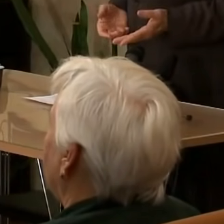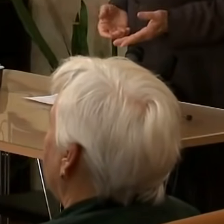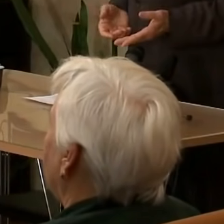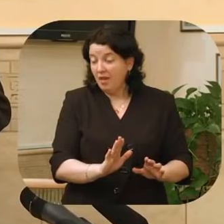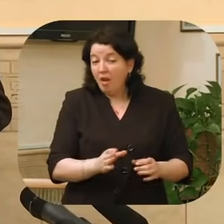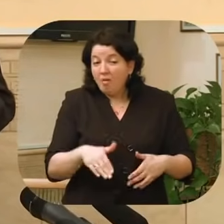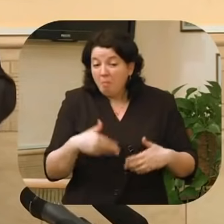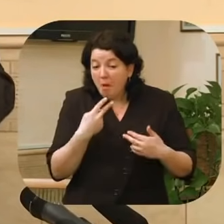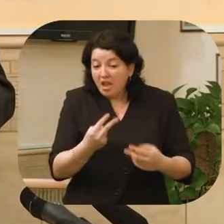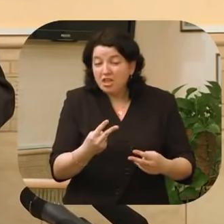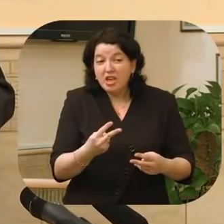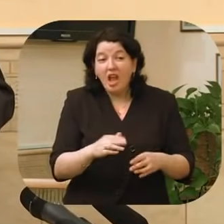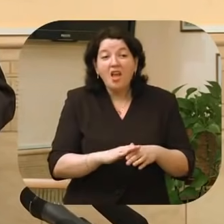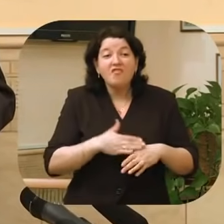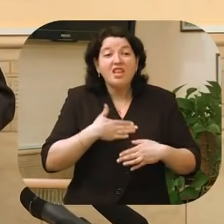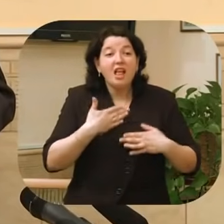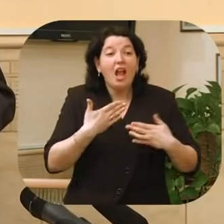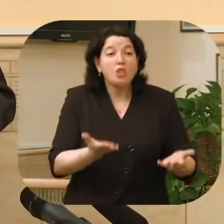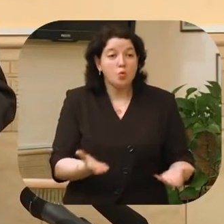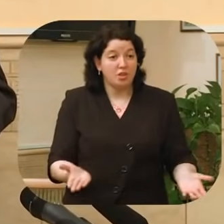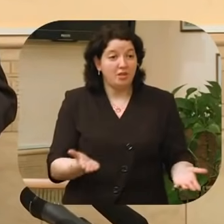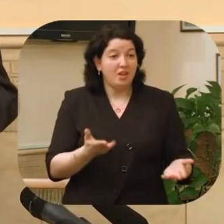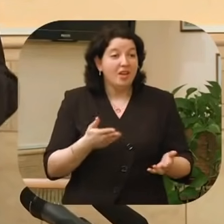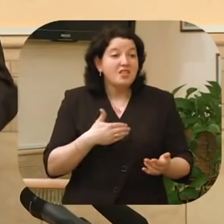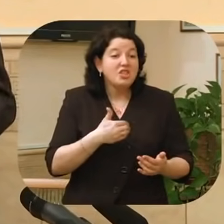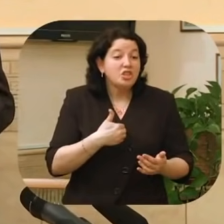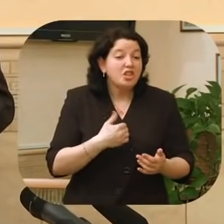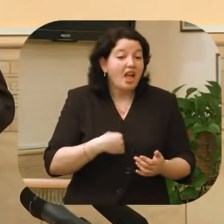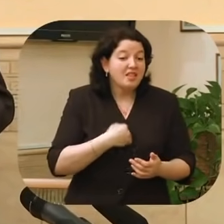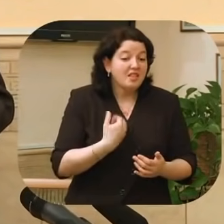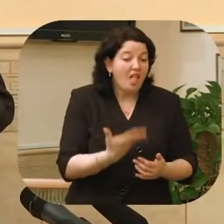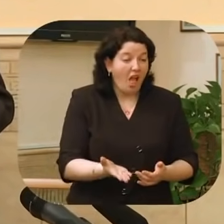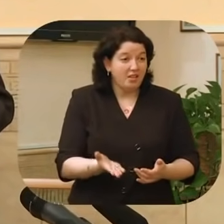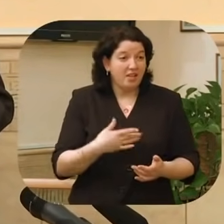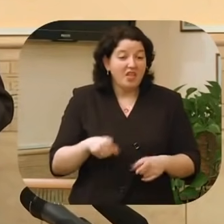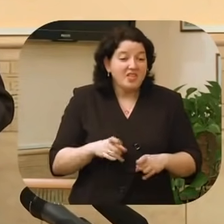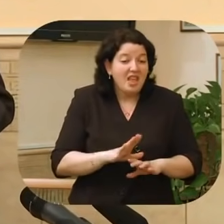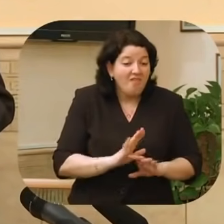великодушие. Не желай ему зла. Не завидуй.